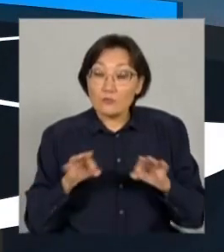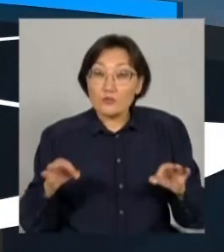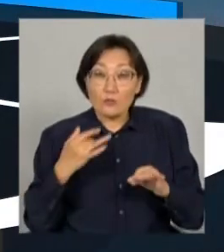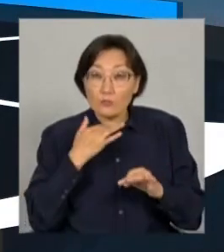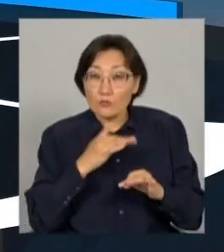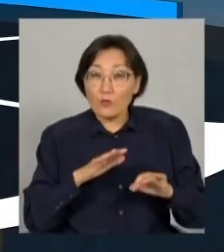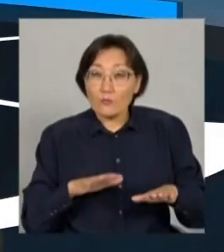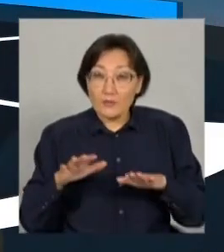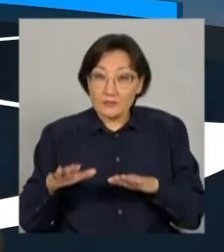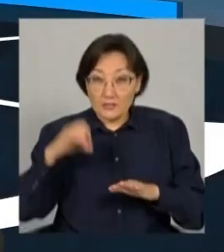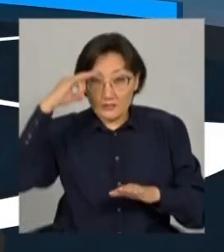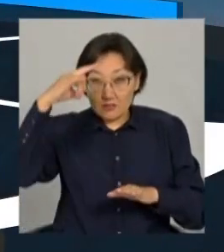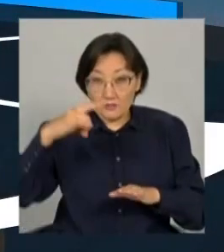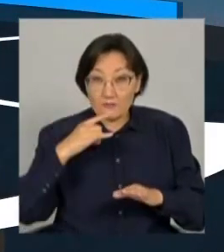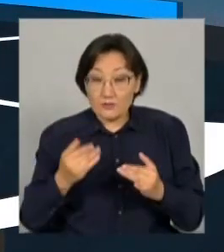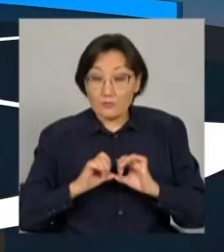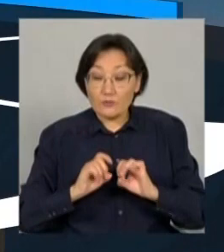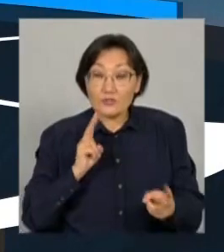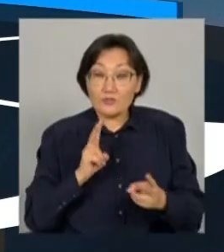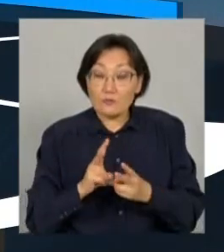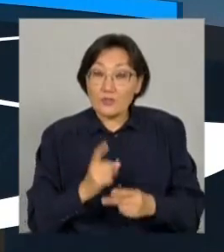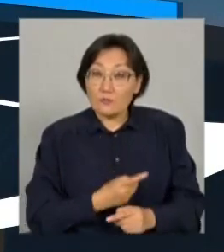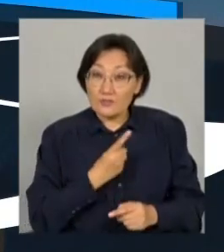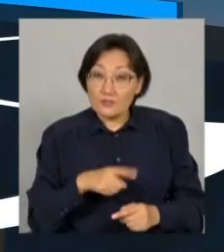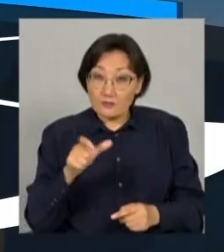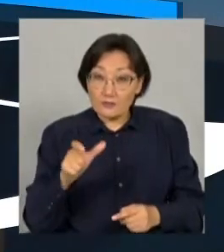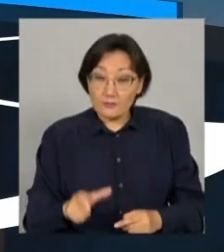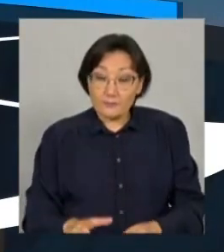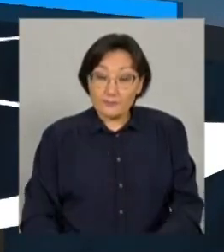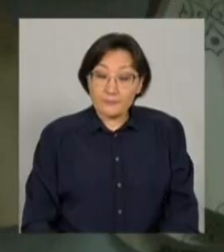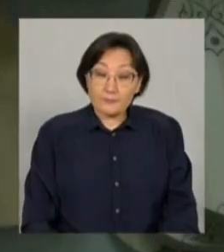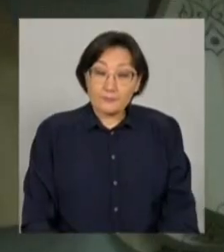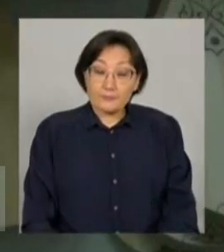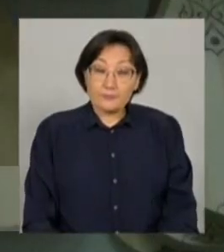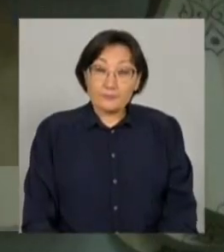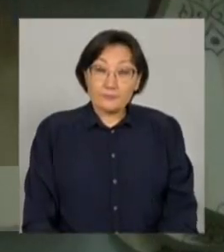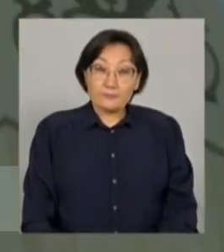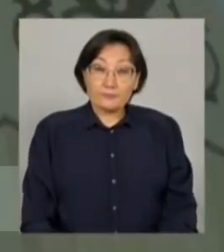многих уголках Казахстана. Аида Иманали встретилась с умельцами.